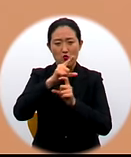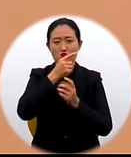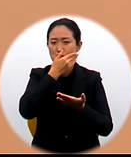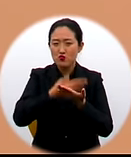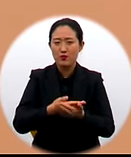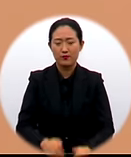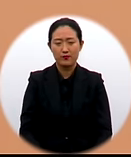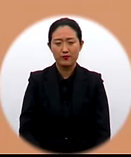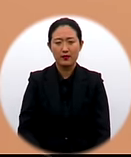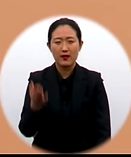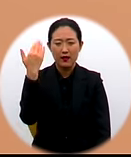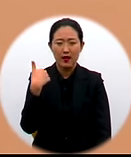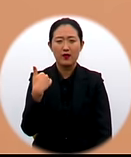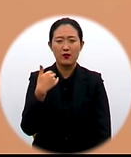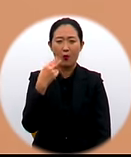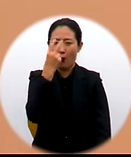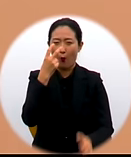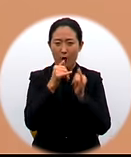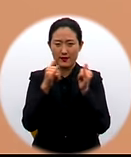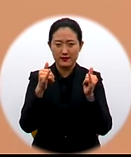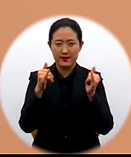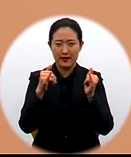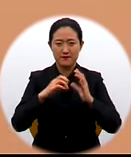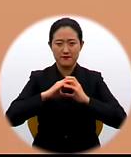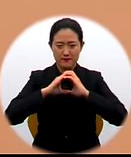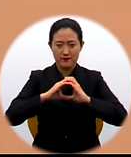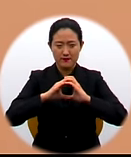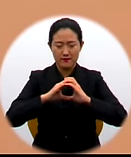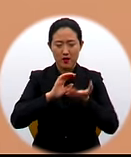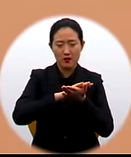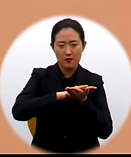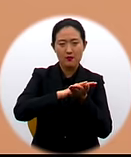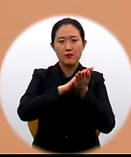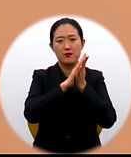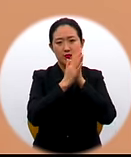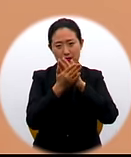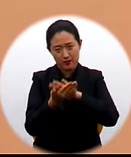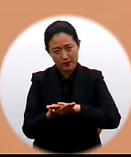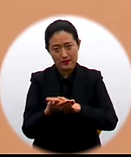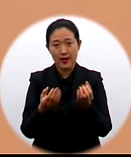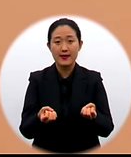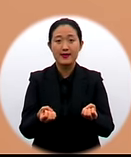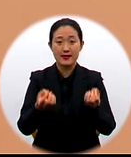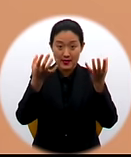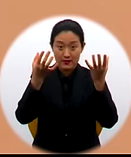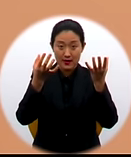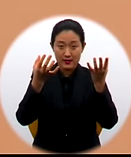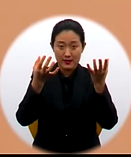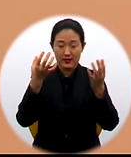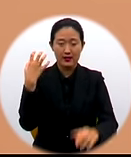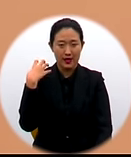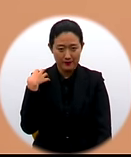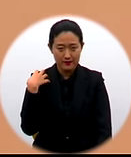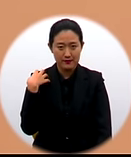무겁고 관리자적인 느낌의 HR팀이었다면 피플케어 팀이 되면서는 이벤트도 소화하는 HR팀, 인사팀이